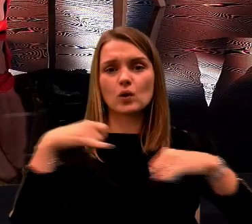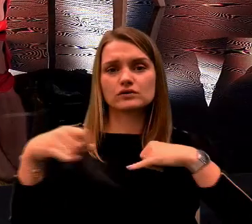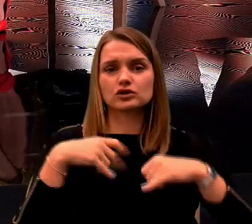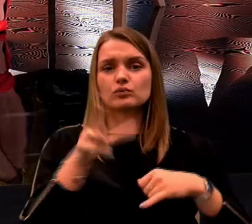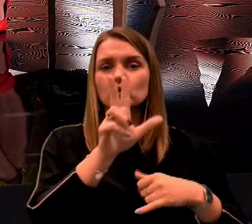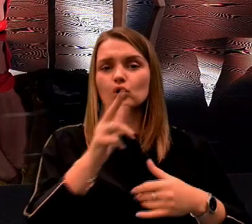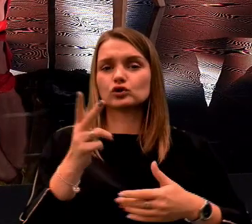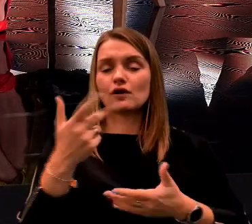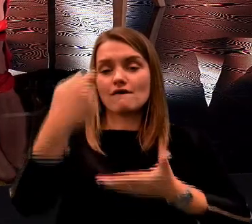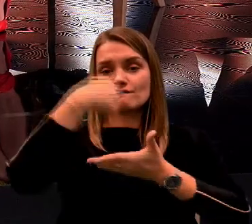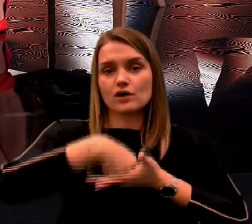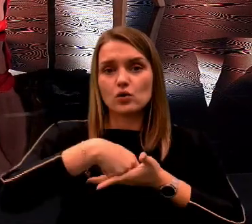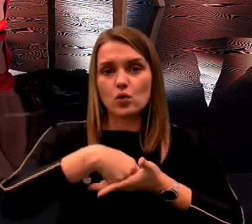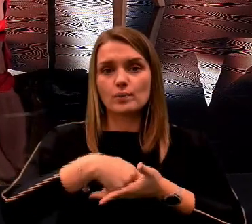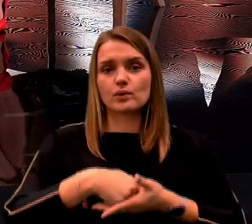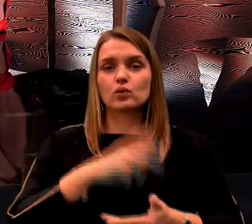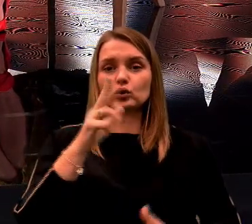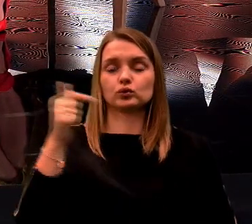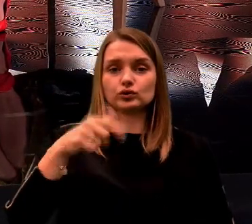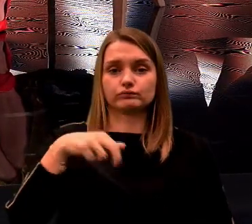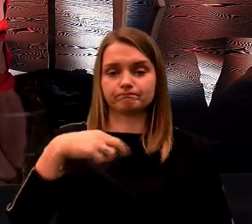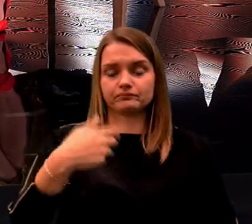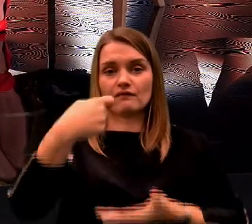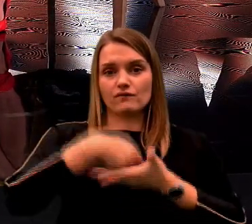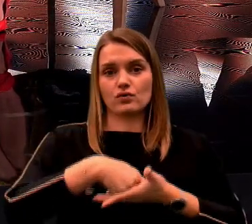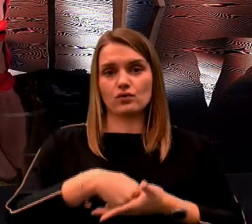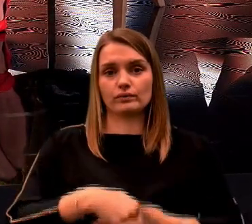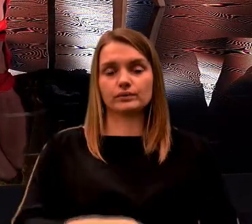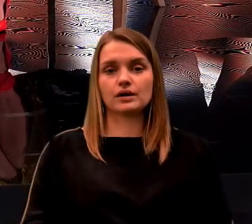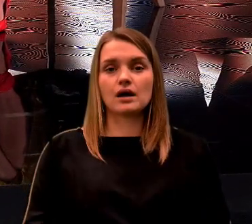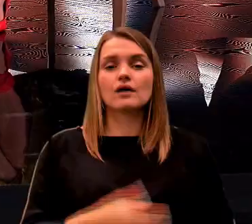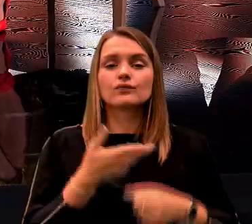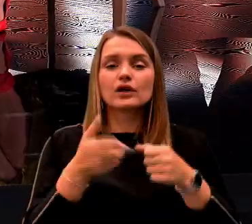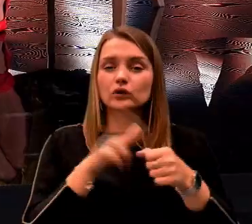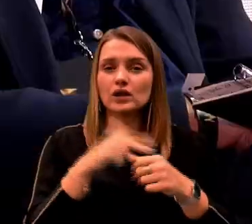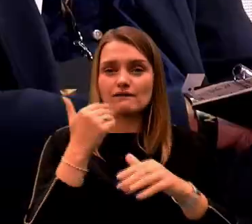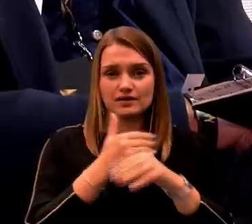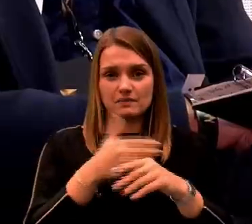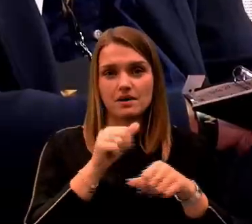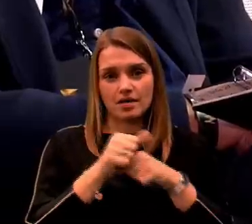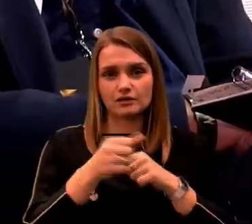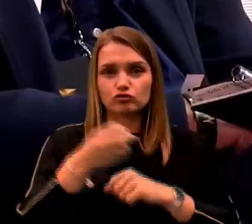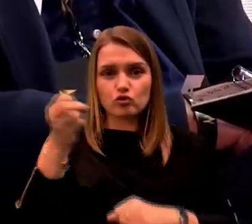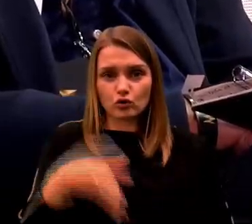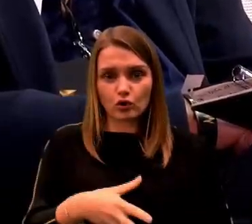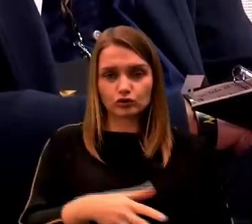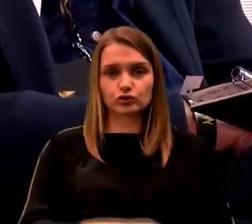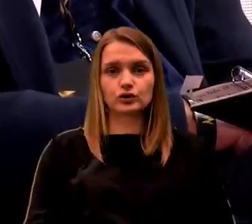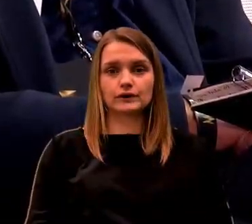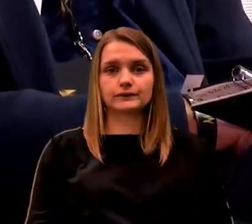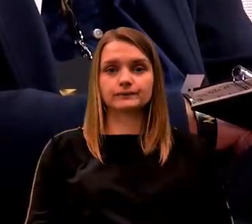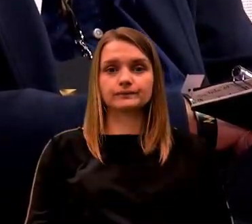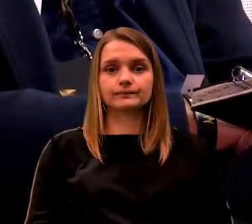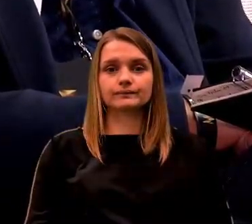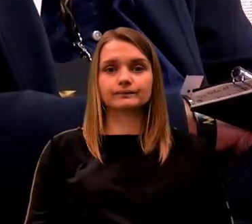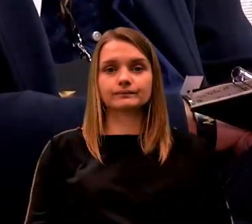wykupił. I ktoś musiał ich wykupić. Myślę, że teraz w niektórych firmach jest gorzej. To nie jest kwestia 100 lat. Nie, aż